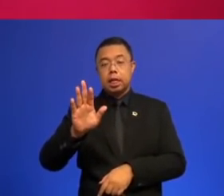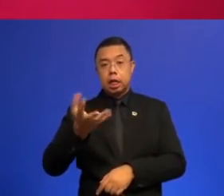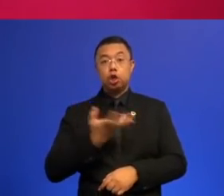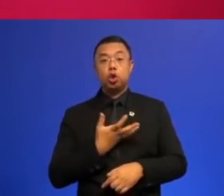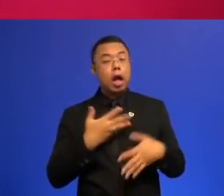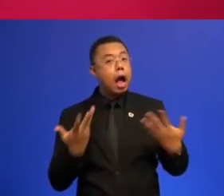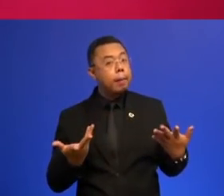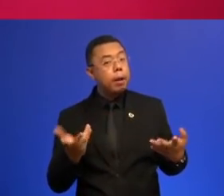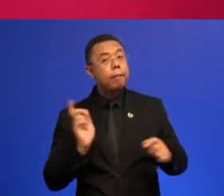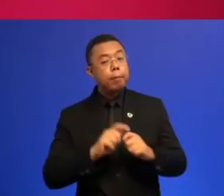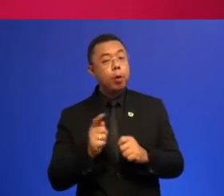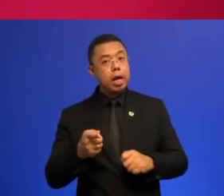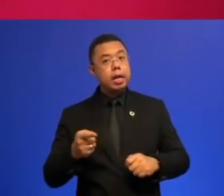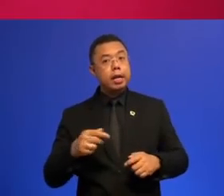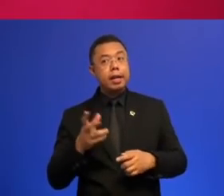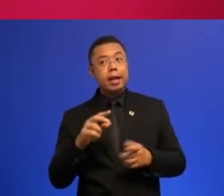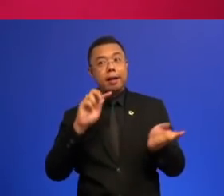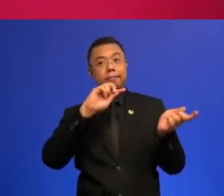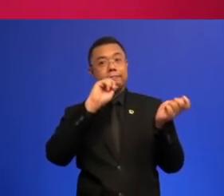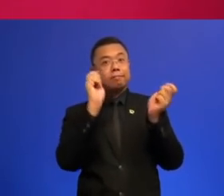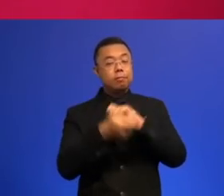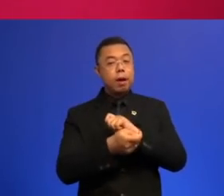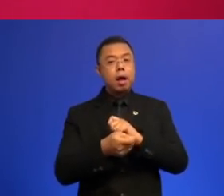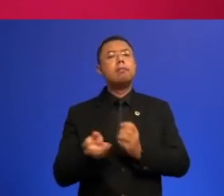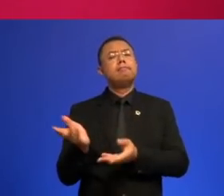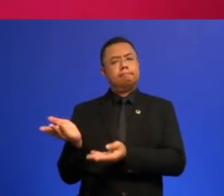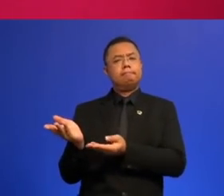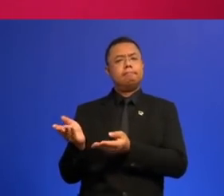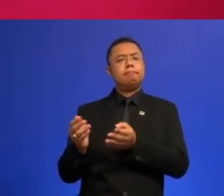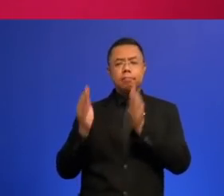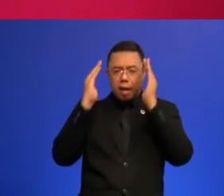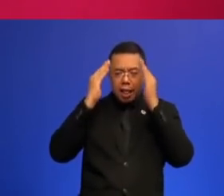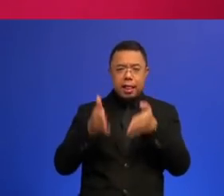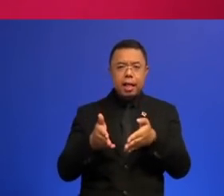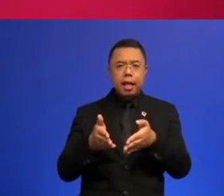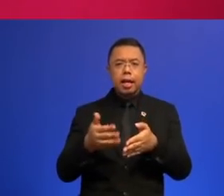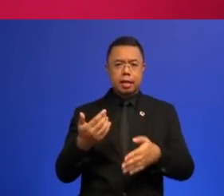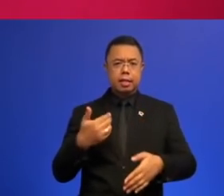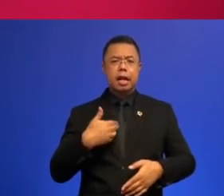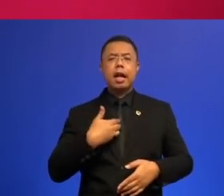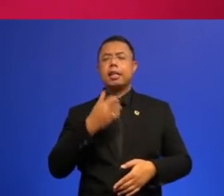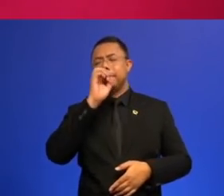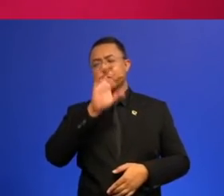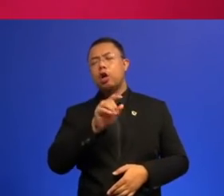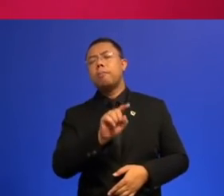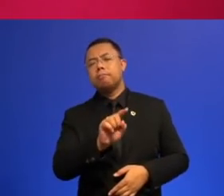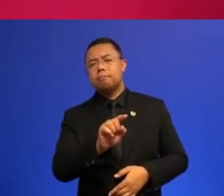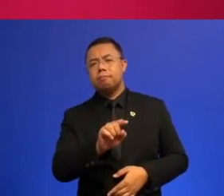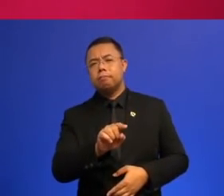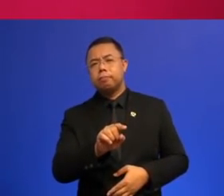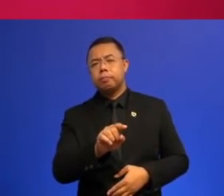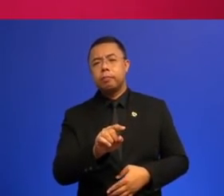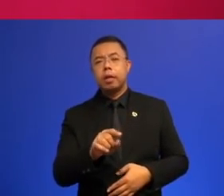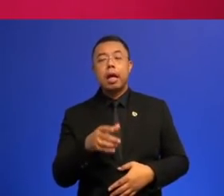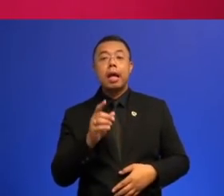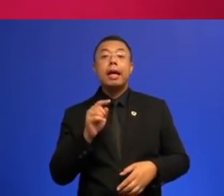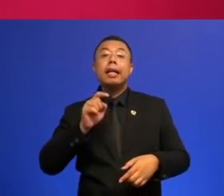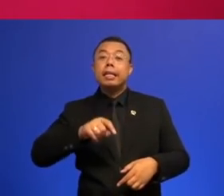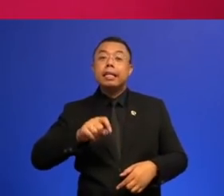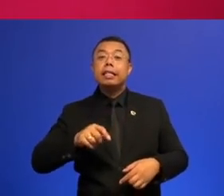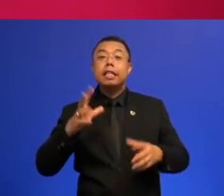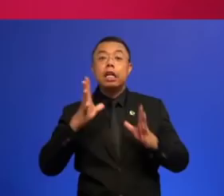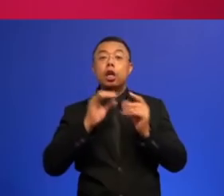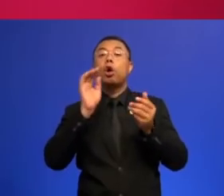Kesenangan apa yang bisa membuat dia beralih? Berikan perhatian ke situ. Saya hanya bisa menjawab begitu. Nah di sini